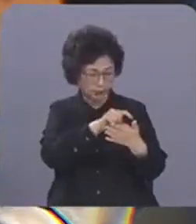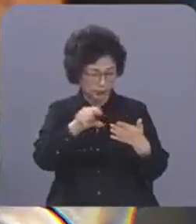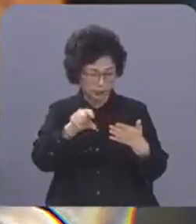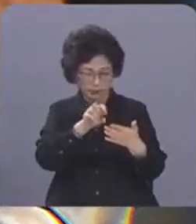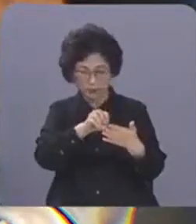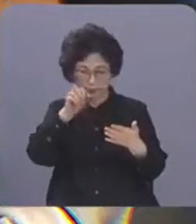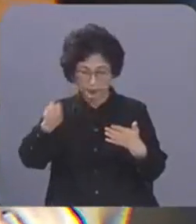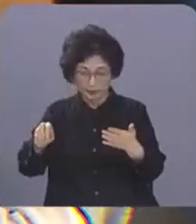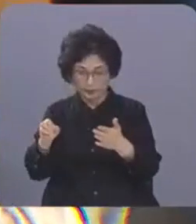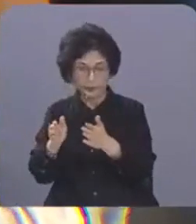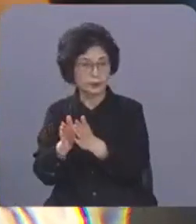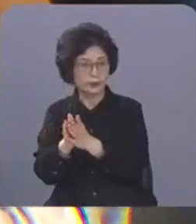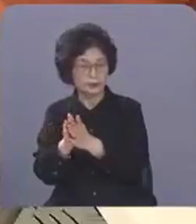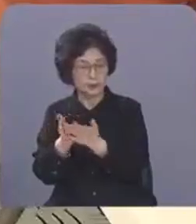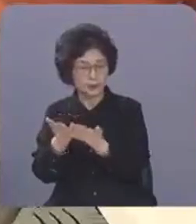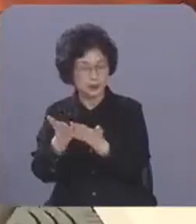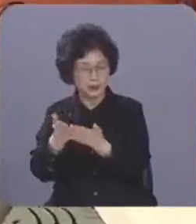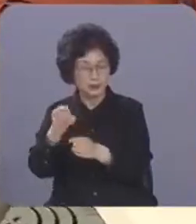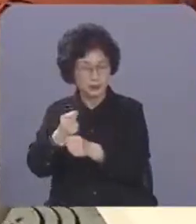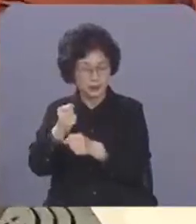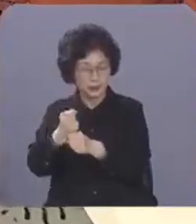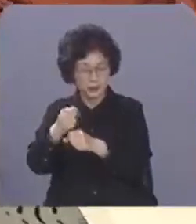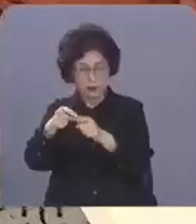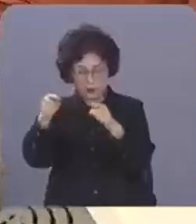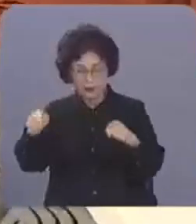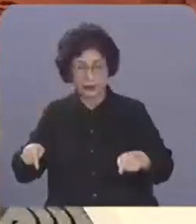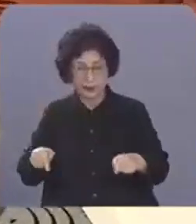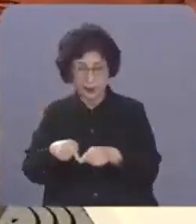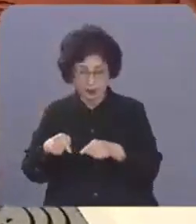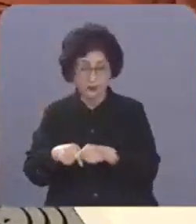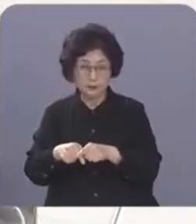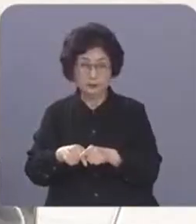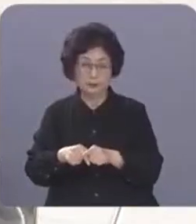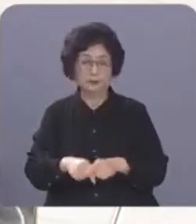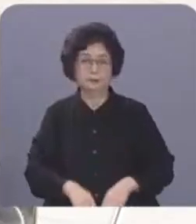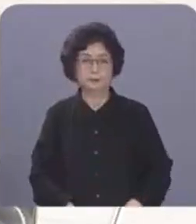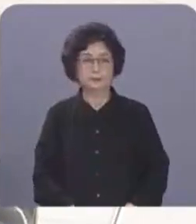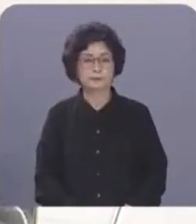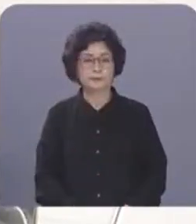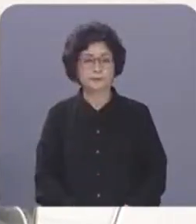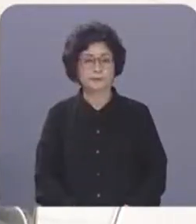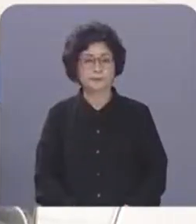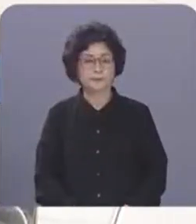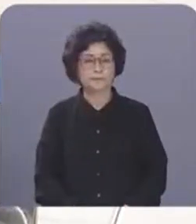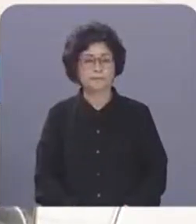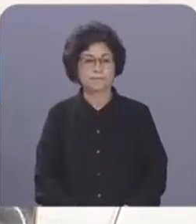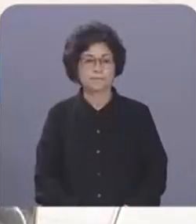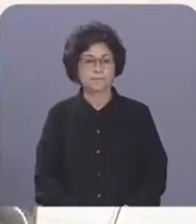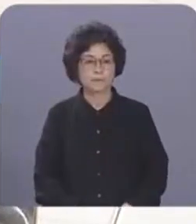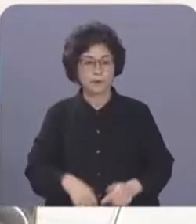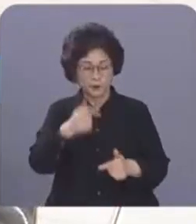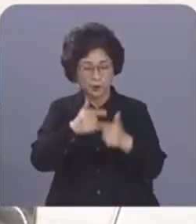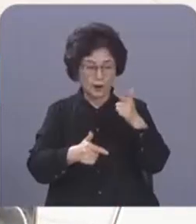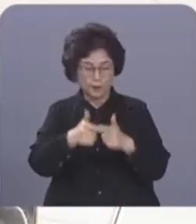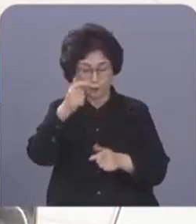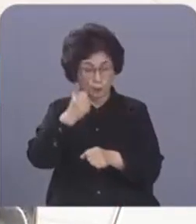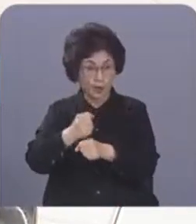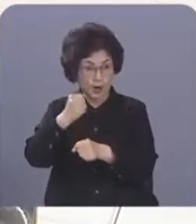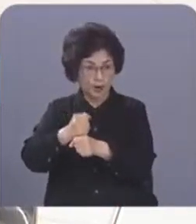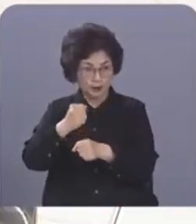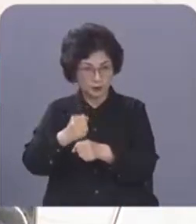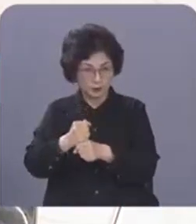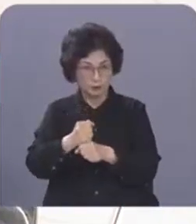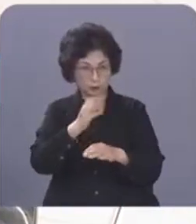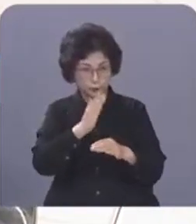종이 필통과 나무 장식을 꾸미며 뜻깊은 시간을 보냅니다. 우드로 그 만들고 있고요.